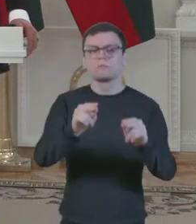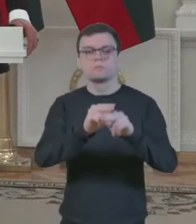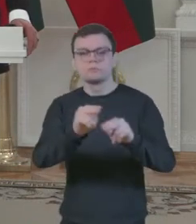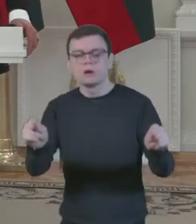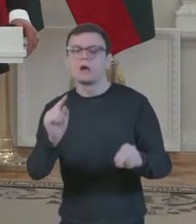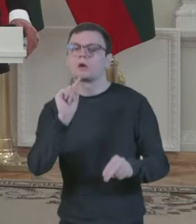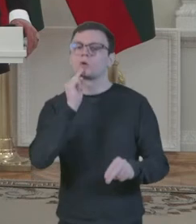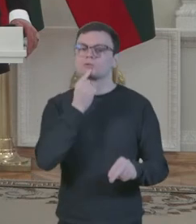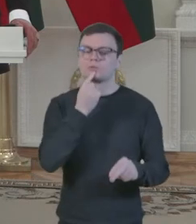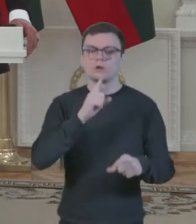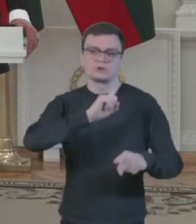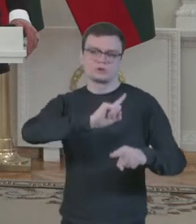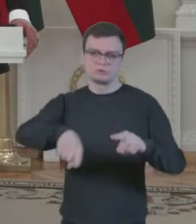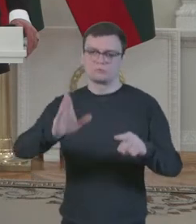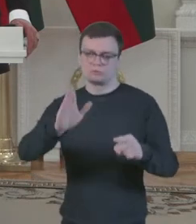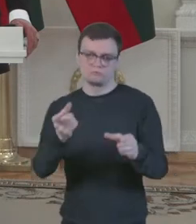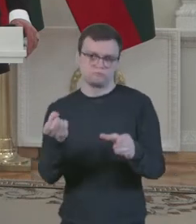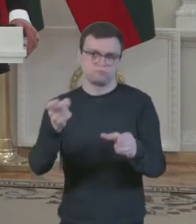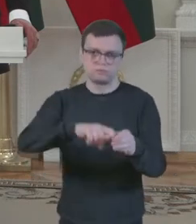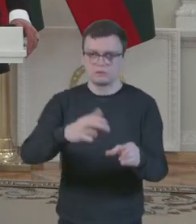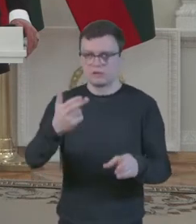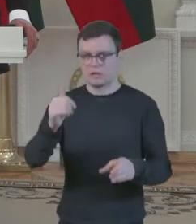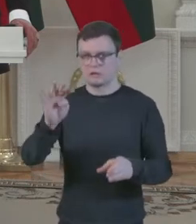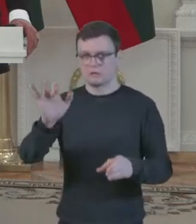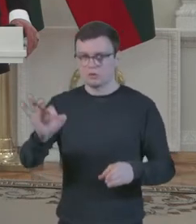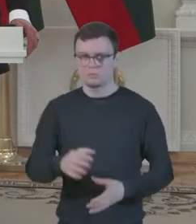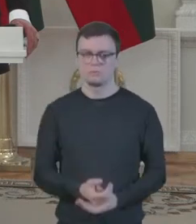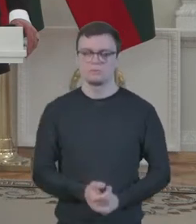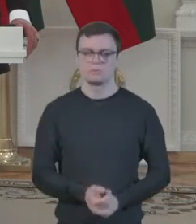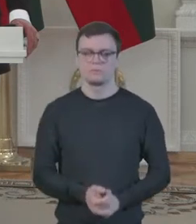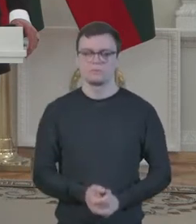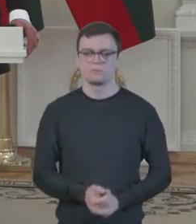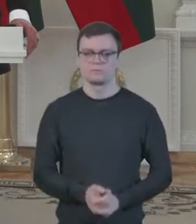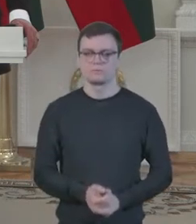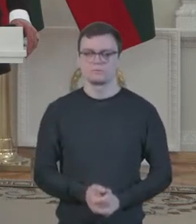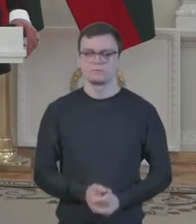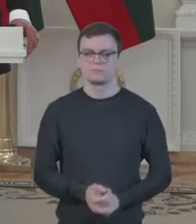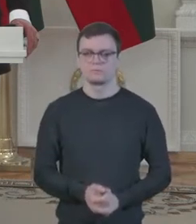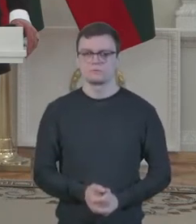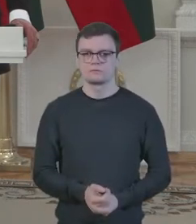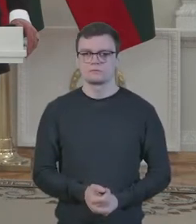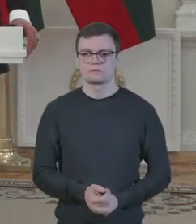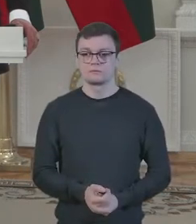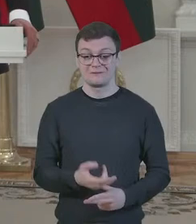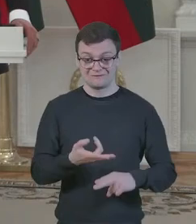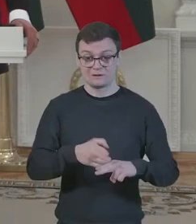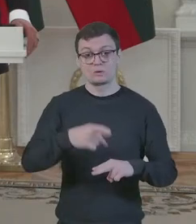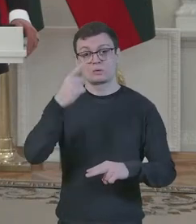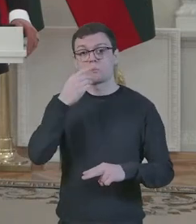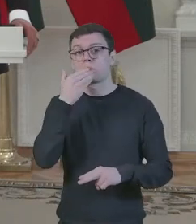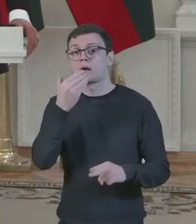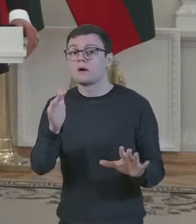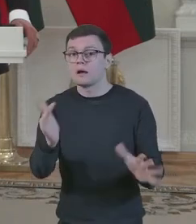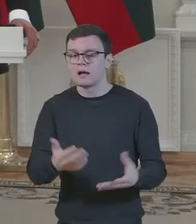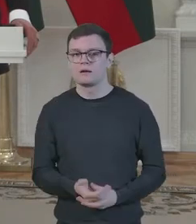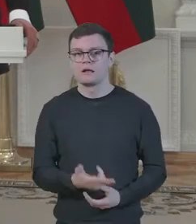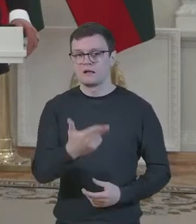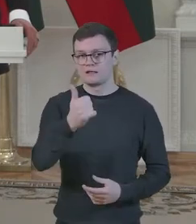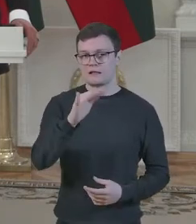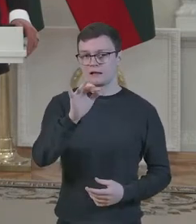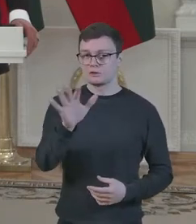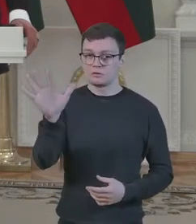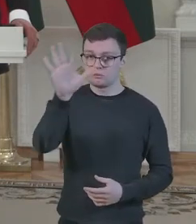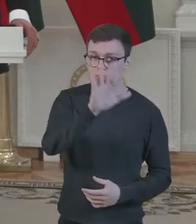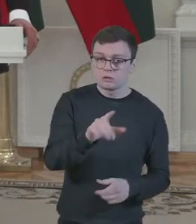turėtų neatidėliodama prisijungti prie NATO, tai klausimas iš trijų dalių, ką tai keistų visam NATO aljansui ir ypač Baltijos